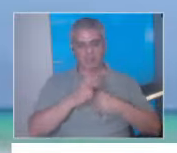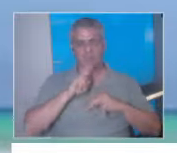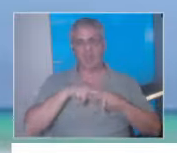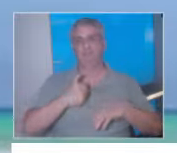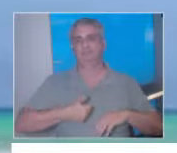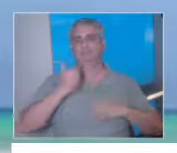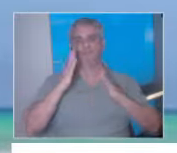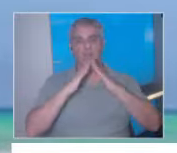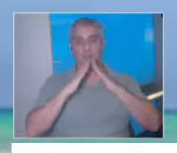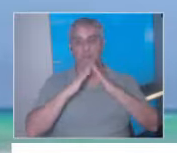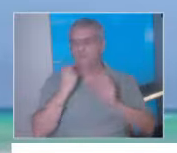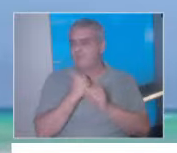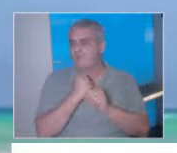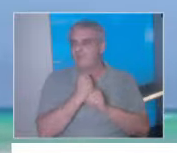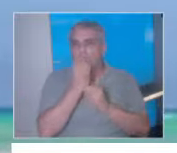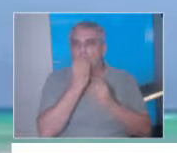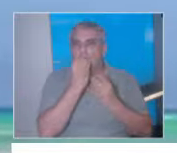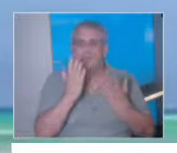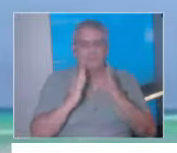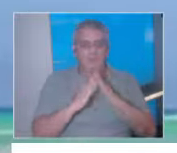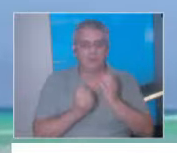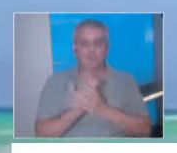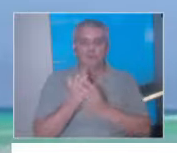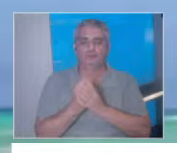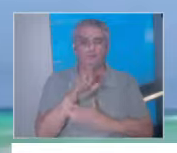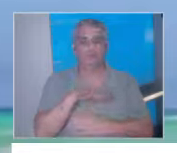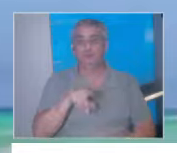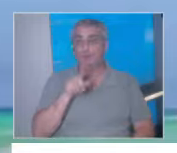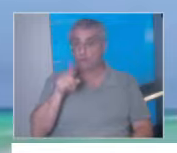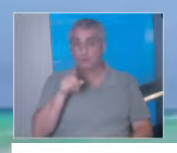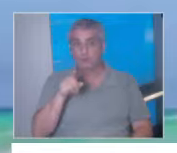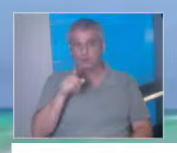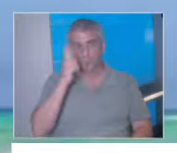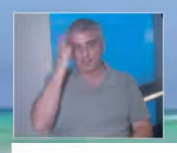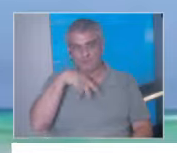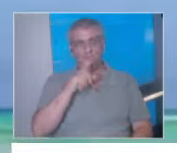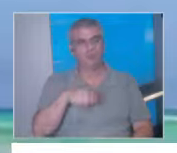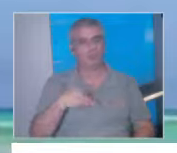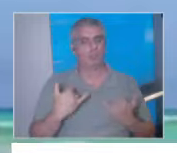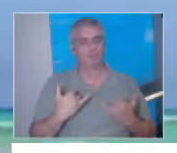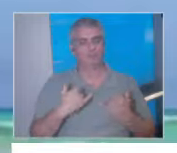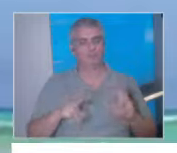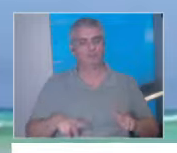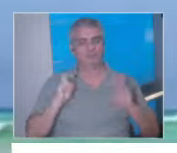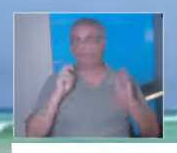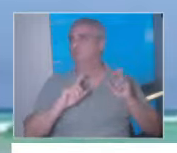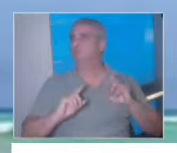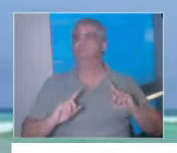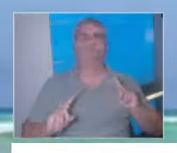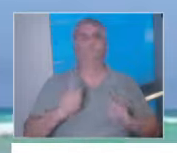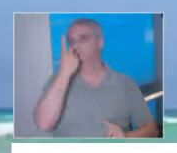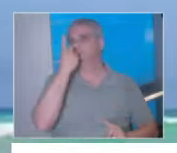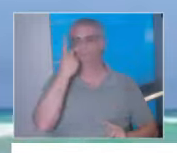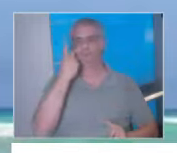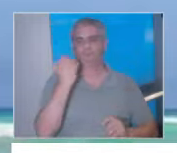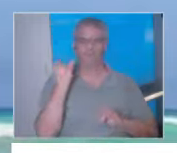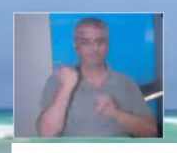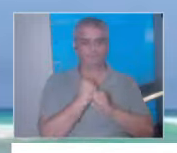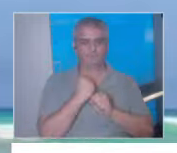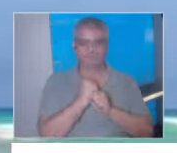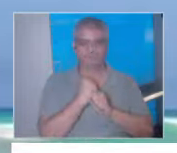השיקום, ועשה עבודה מדהימה בשיקום השכונות. כן. הוא הבין שיש לו עכשיו הזדמנות יוצאת מן הכלל, להביא